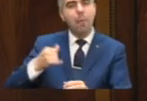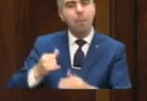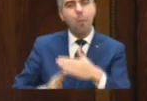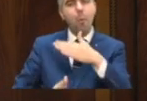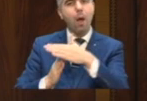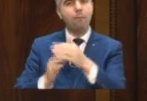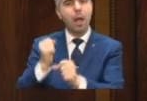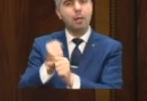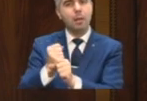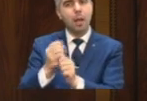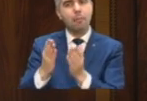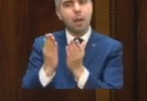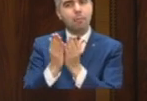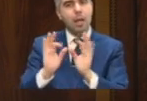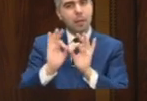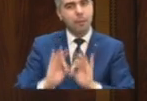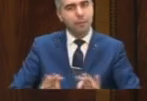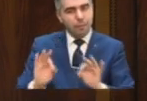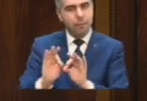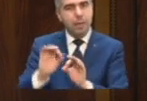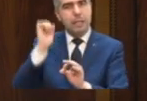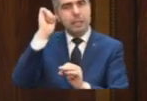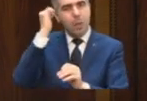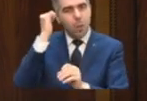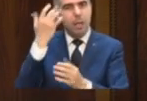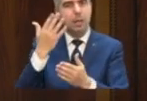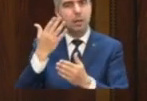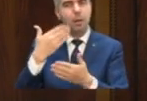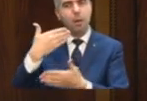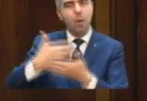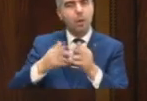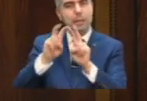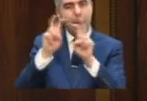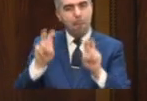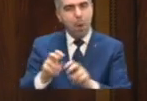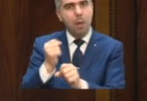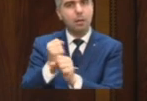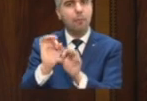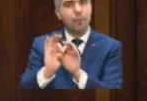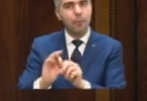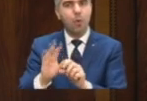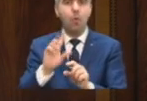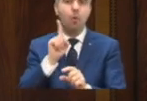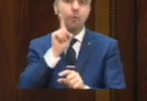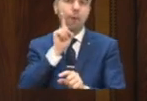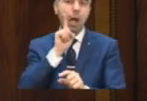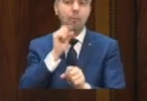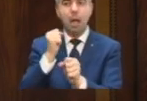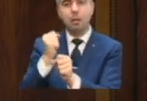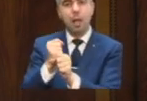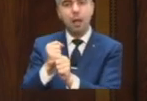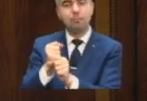الدراسة، الشباب الخريج من التكوين المهني، والنساء المعيلات للأسر. هاد النساء بالذات الأغلبية